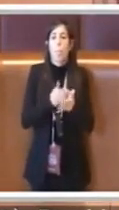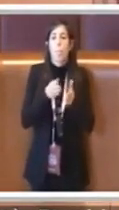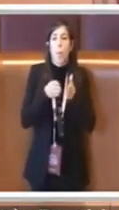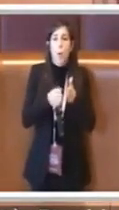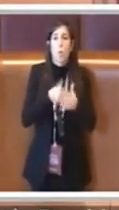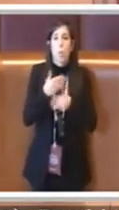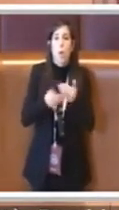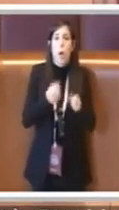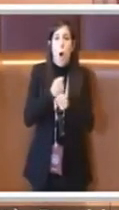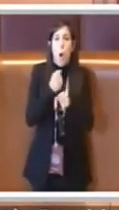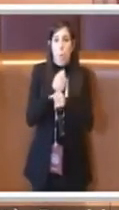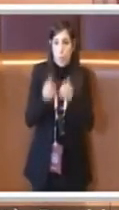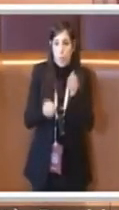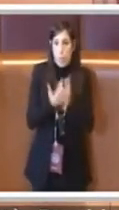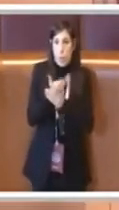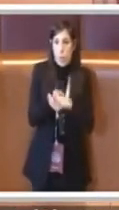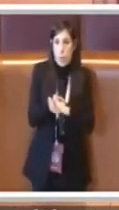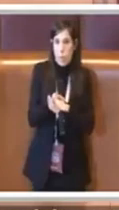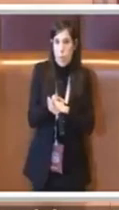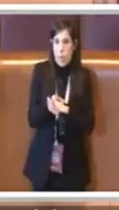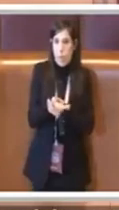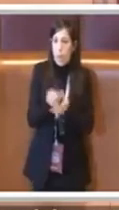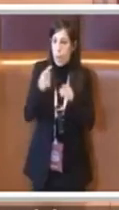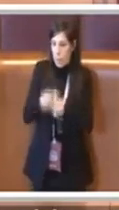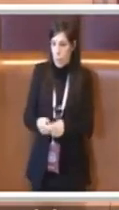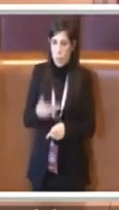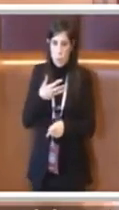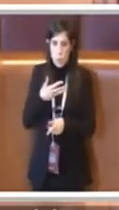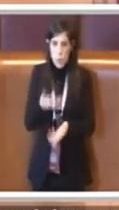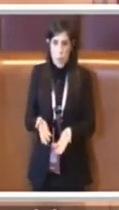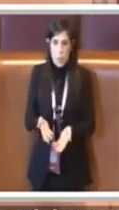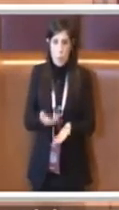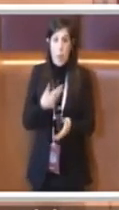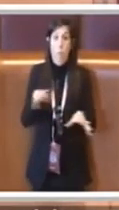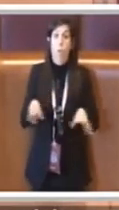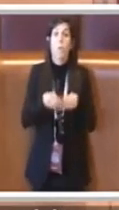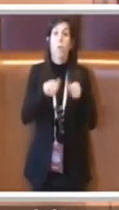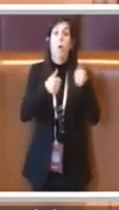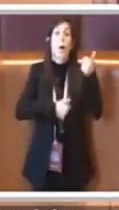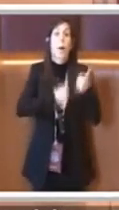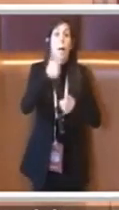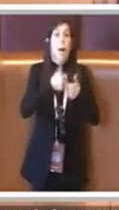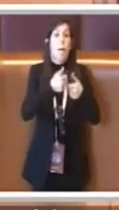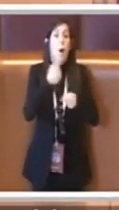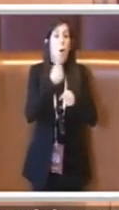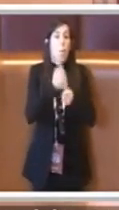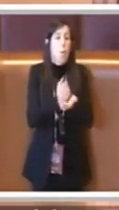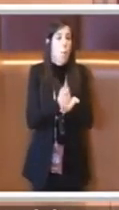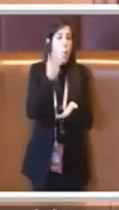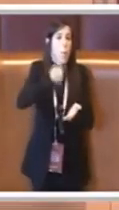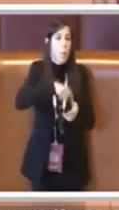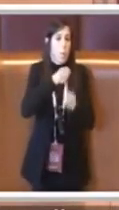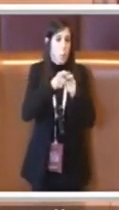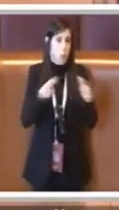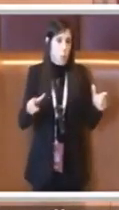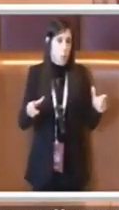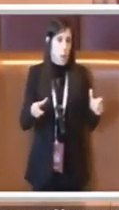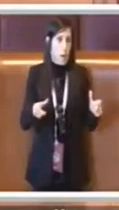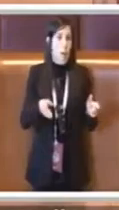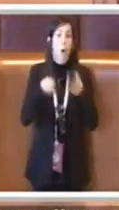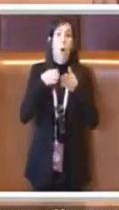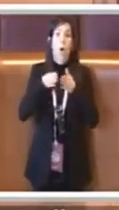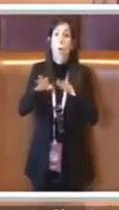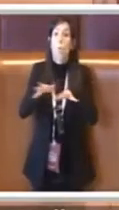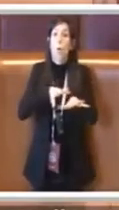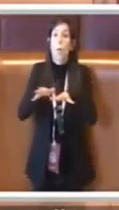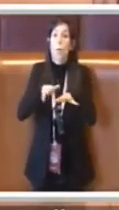e abbiamo la testimonianza in questi giorni perché stanno per andare a gara delle opere importantissime per la nostra città, penso al corridoio della